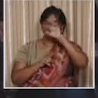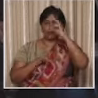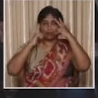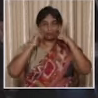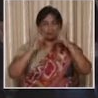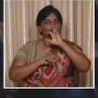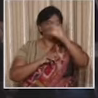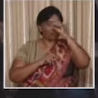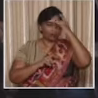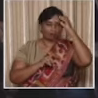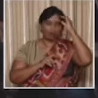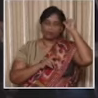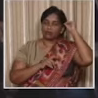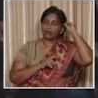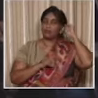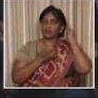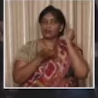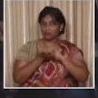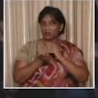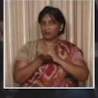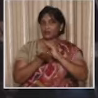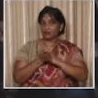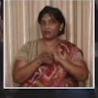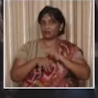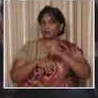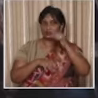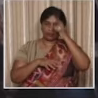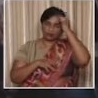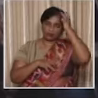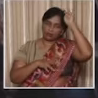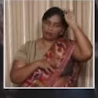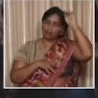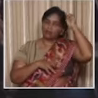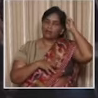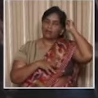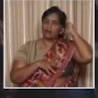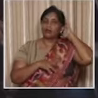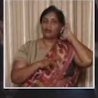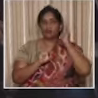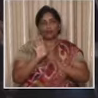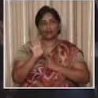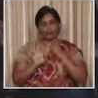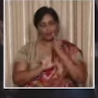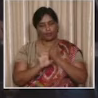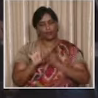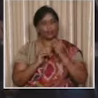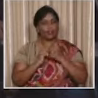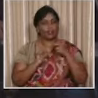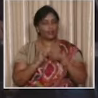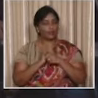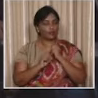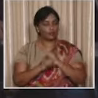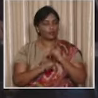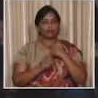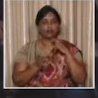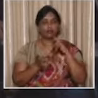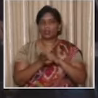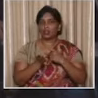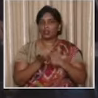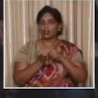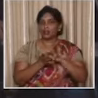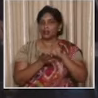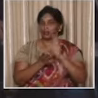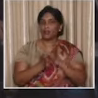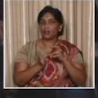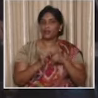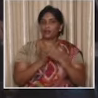පෙරදිග රටවලුත් විවිධ අවස්ථාවලදී යම් සහන කාල දෙනු යම් සහන ලබා දෙනු අවුරුද්දක් දෙකක් වීසා නැති අයට ඇවිල්ලා ලියාපදිංචි වෙලා